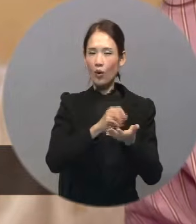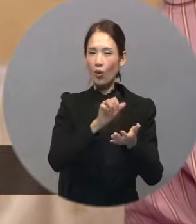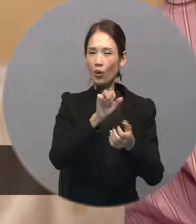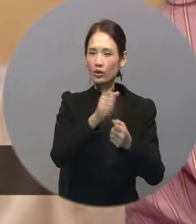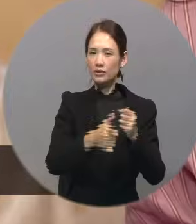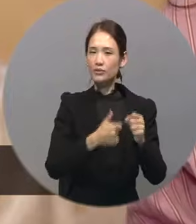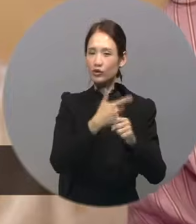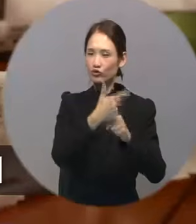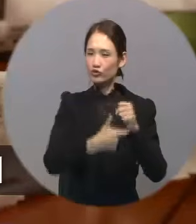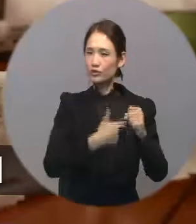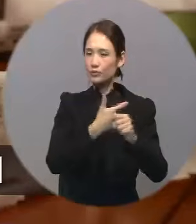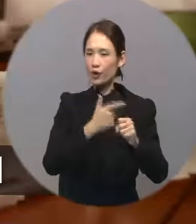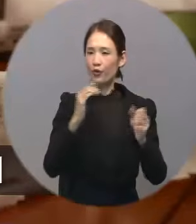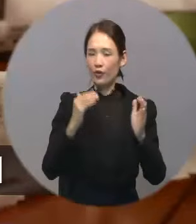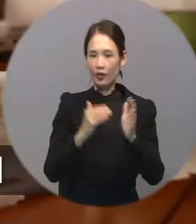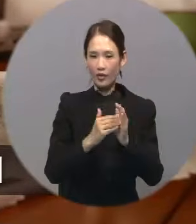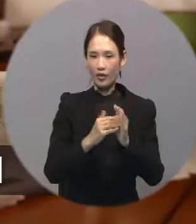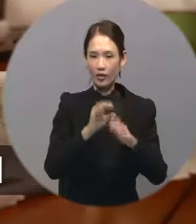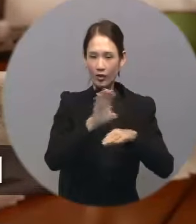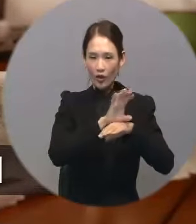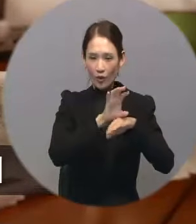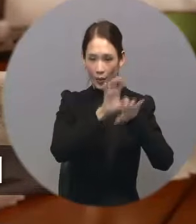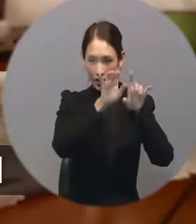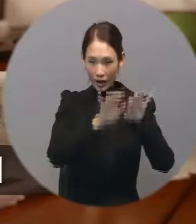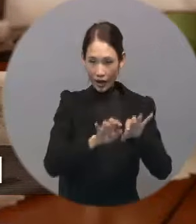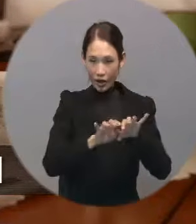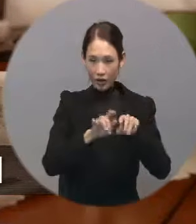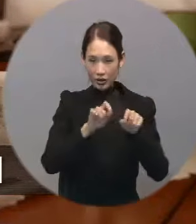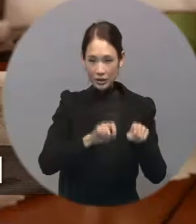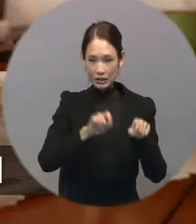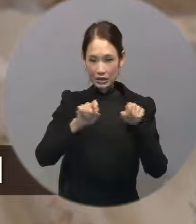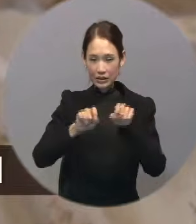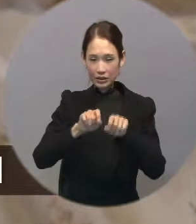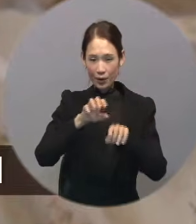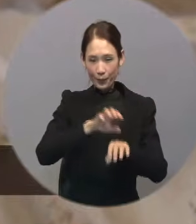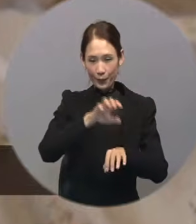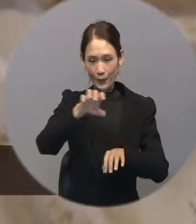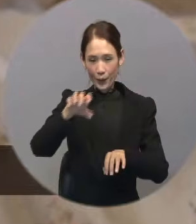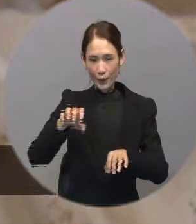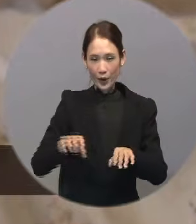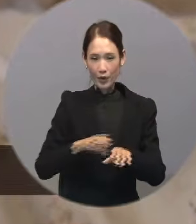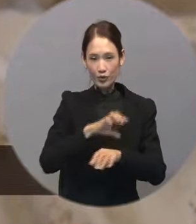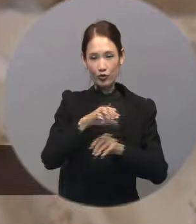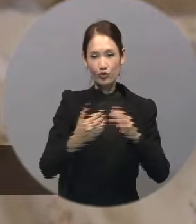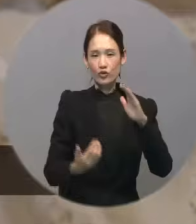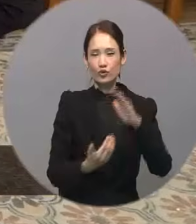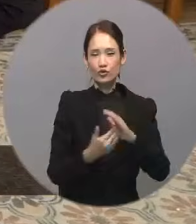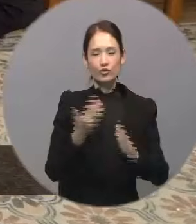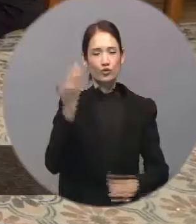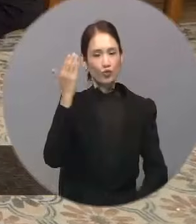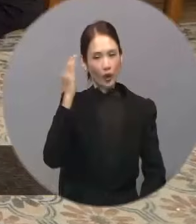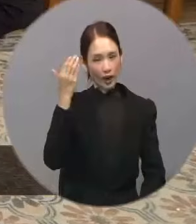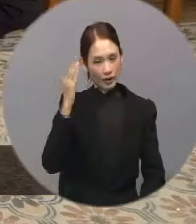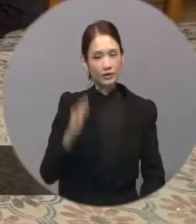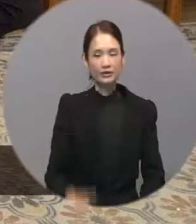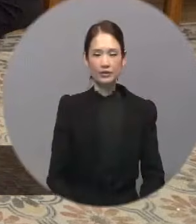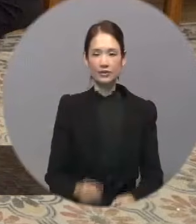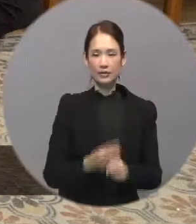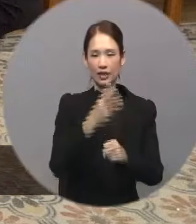60년이 됐거든요. 그렇죠. 실제 컴퓨팅 파워나 이걸 구현할 수 있는 이제 주변 환경이 이루어진 게 최근이어서 30년